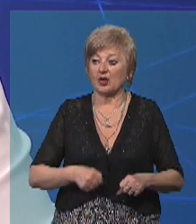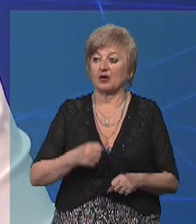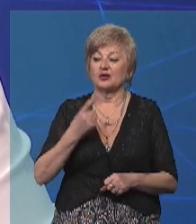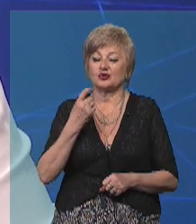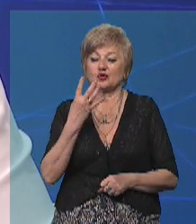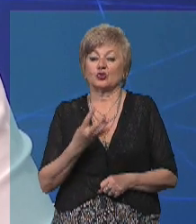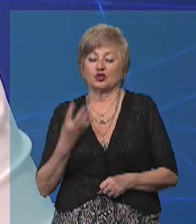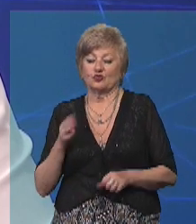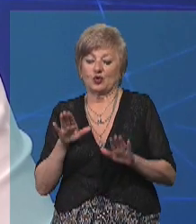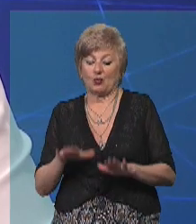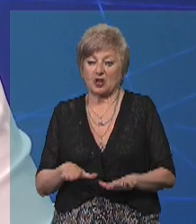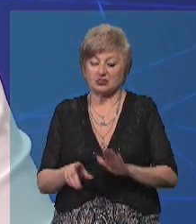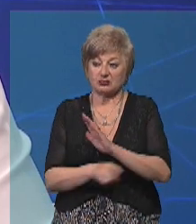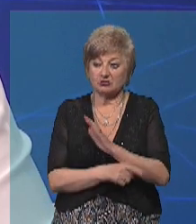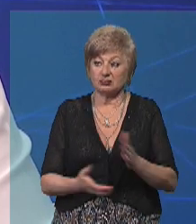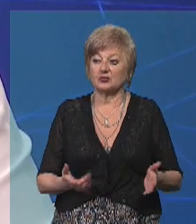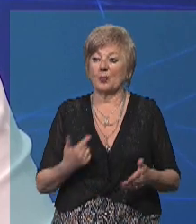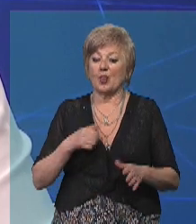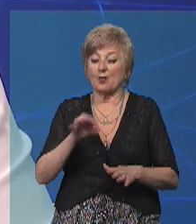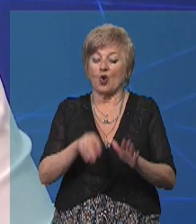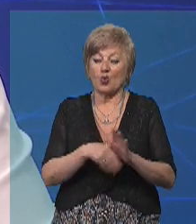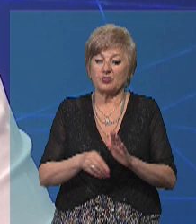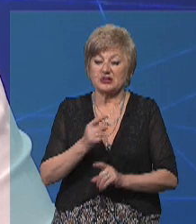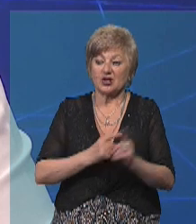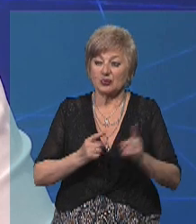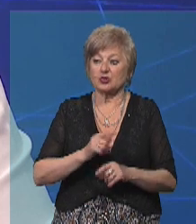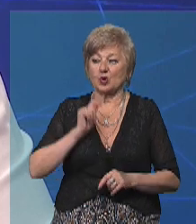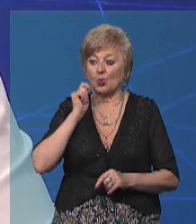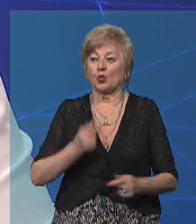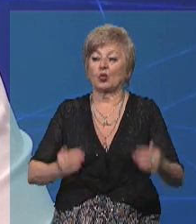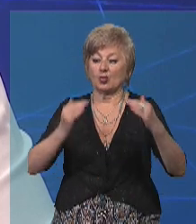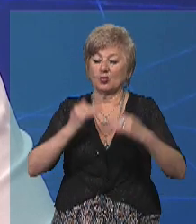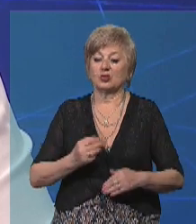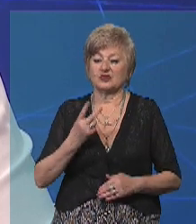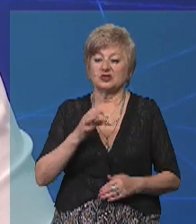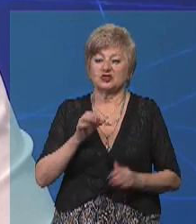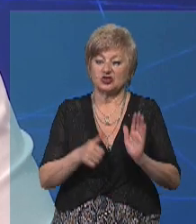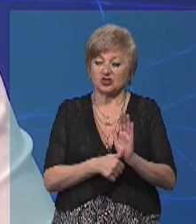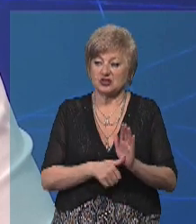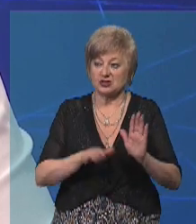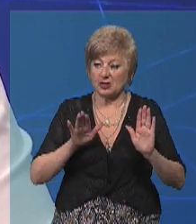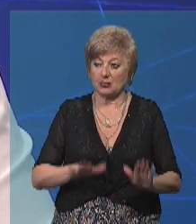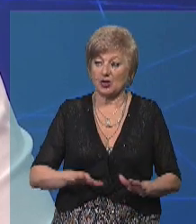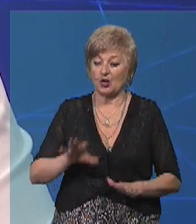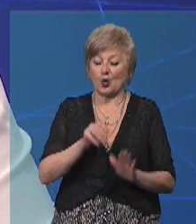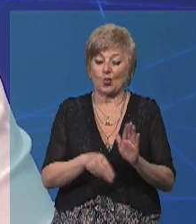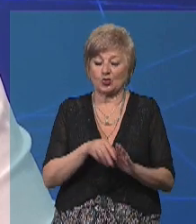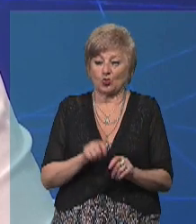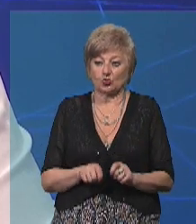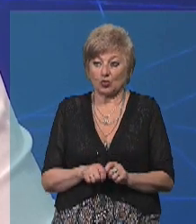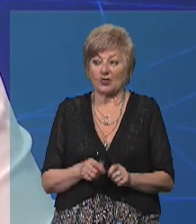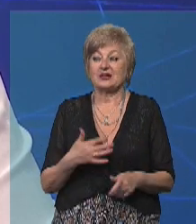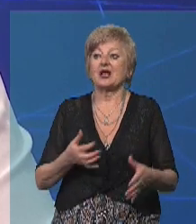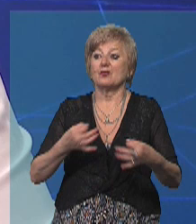місця обвалилась. Нам провели купу антикорупційних реформ. Україна ввалилась до 106-го міста в світі по антикорупційному контролю.